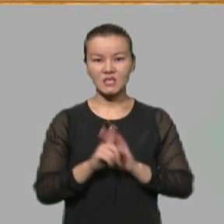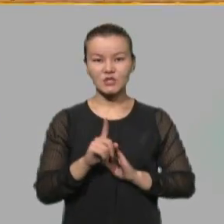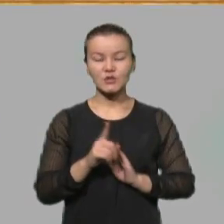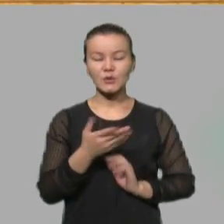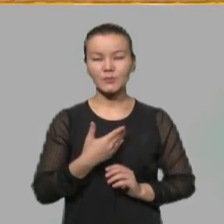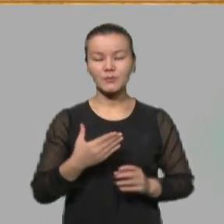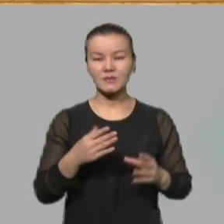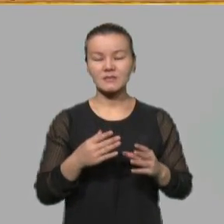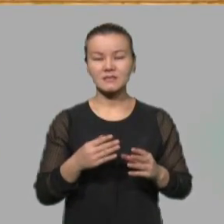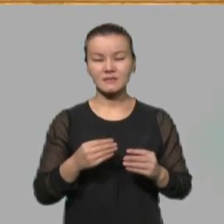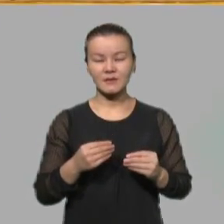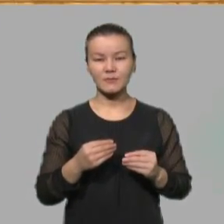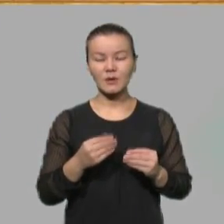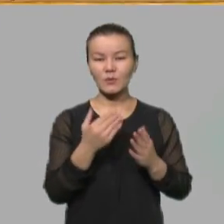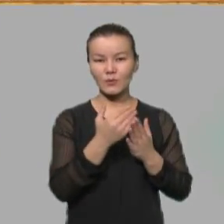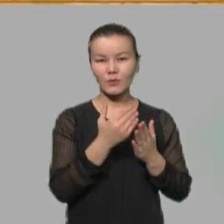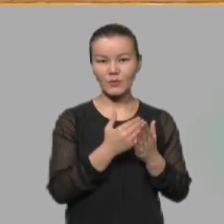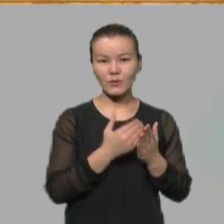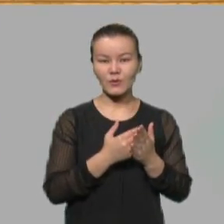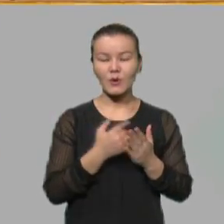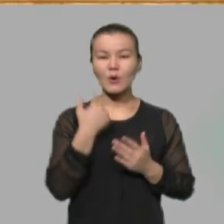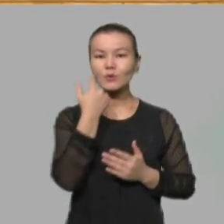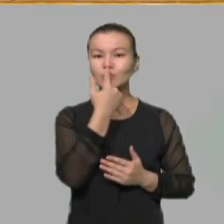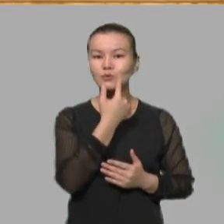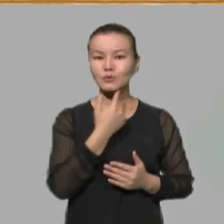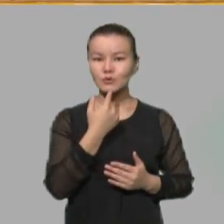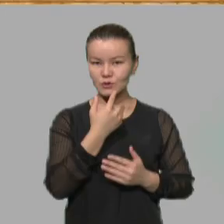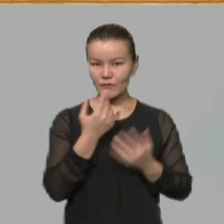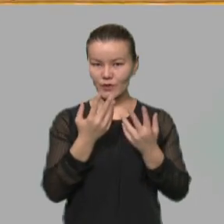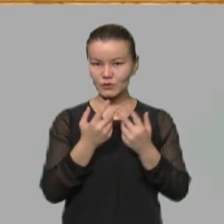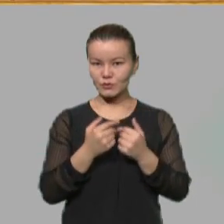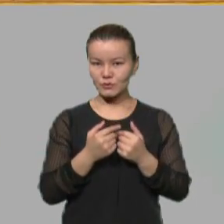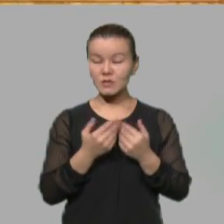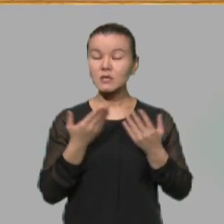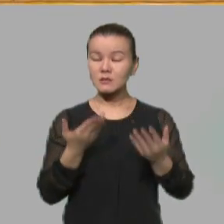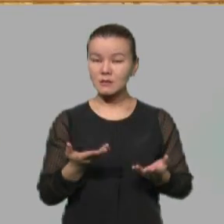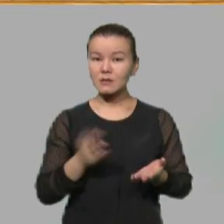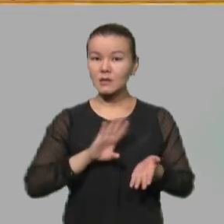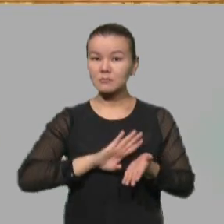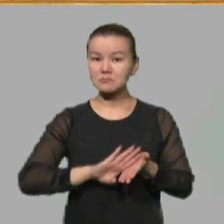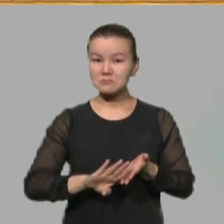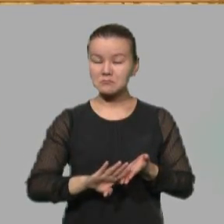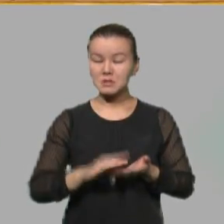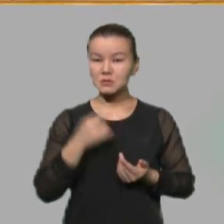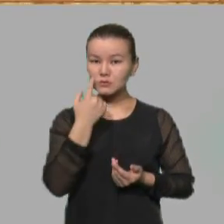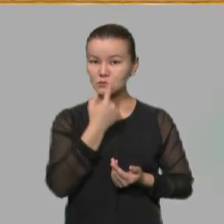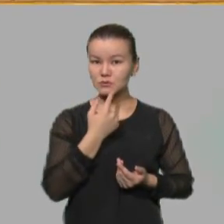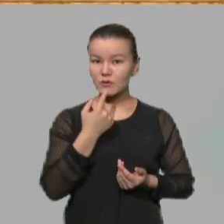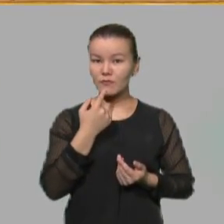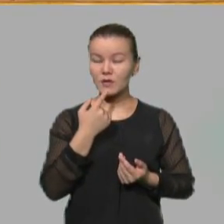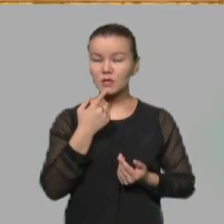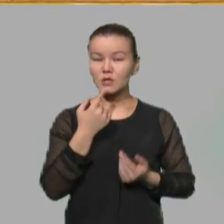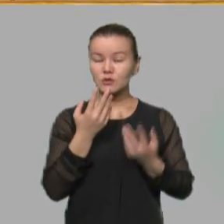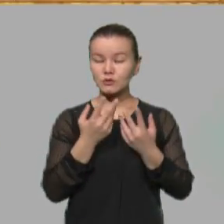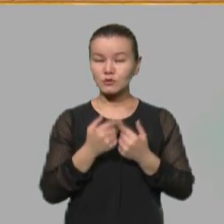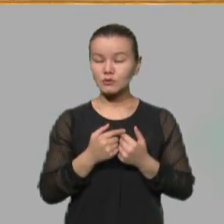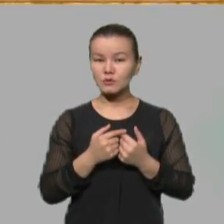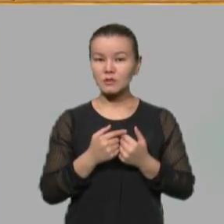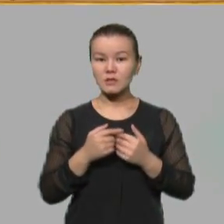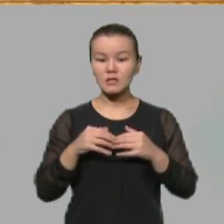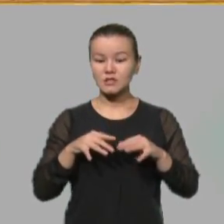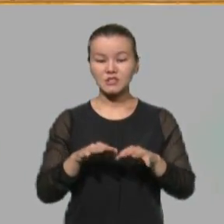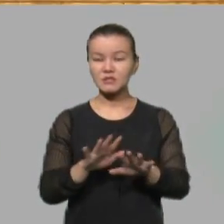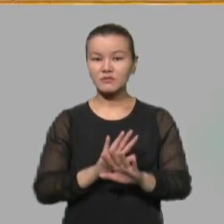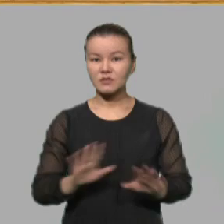А начнем мы наш урок с устного счета, так как без него не сдвинется с